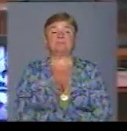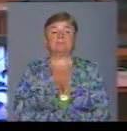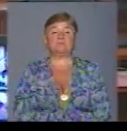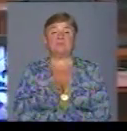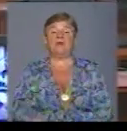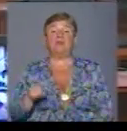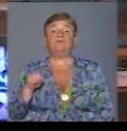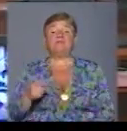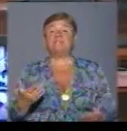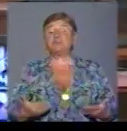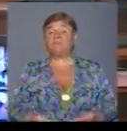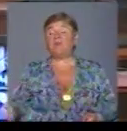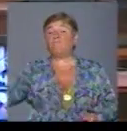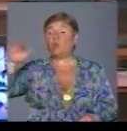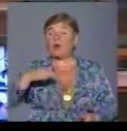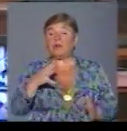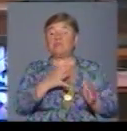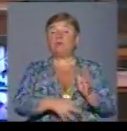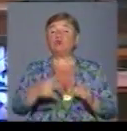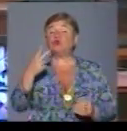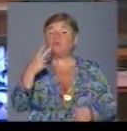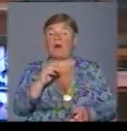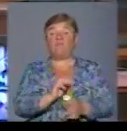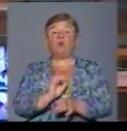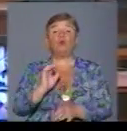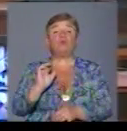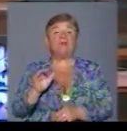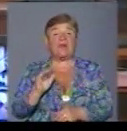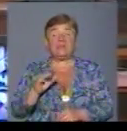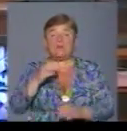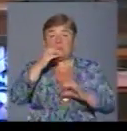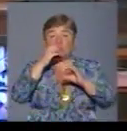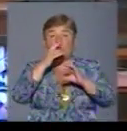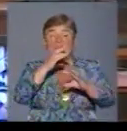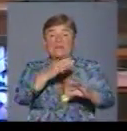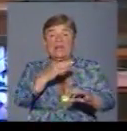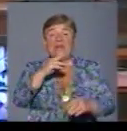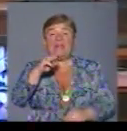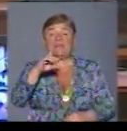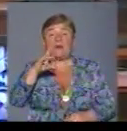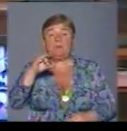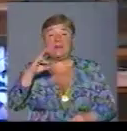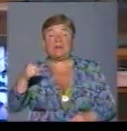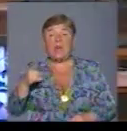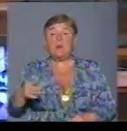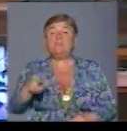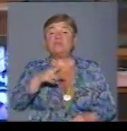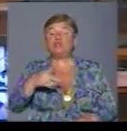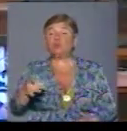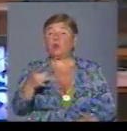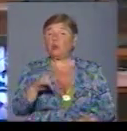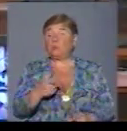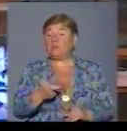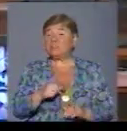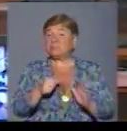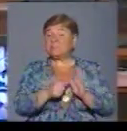Він живе в горах, йому 92, він і досі виготовляє сопілки та трембіти. Іван Больбан із села Річка Міжгірського району більше